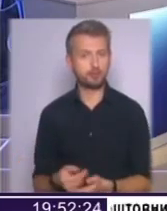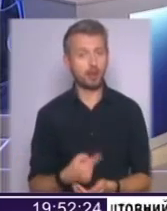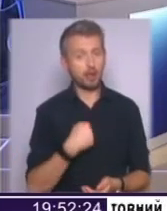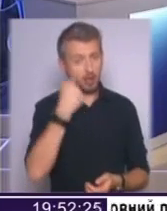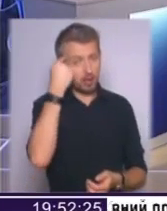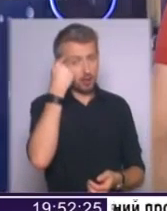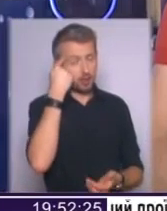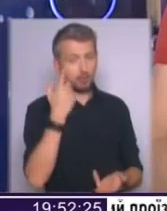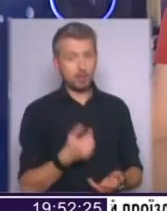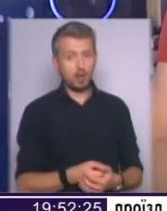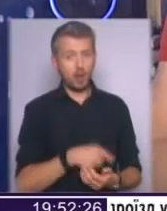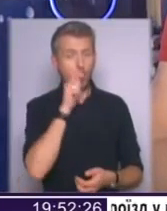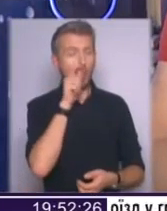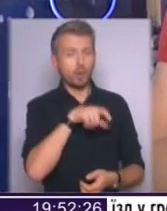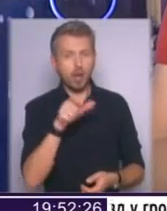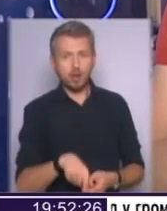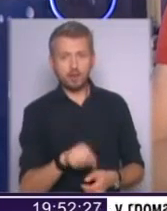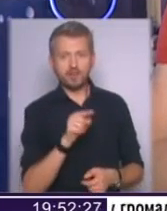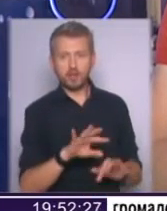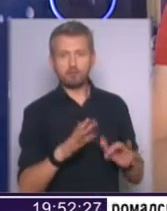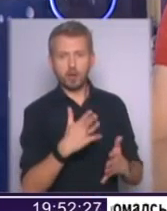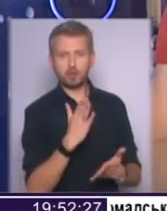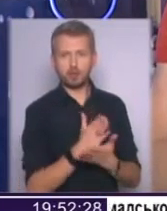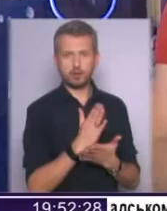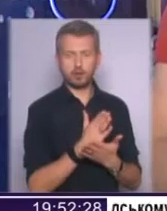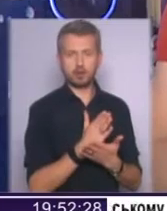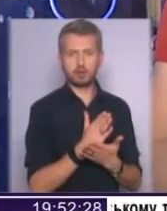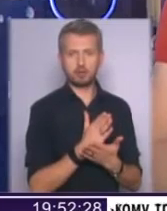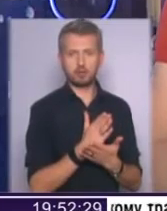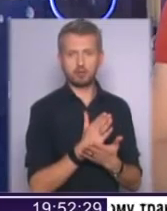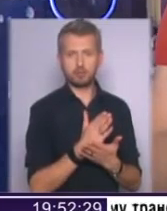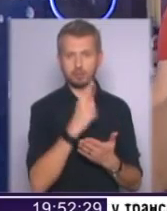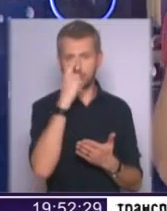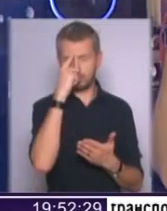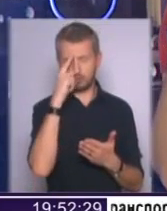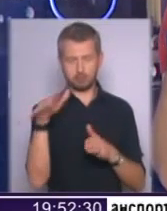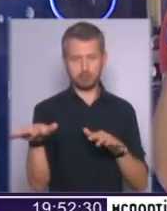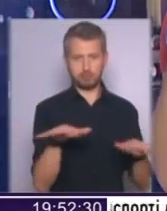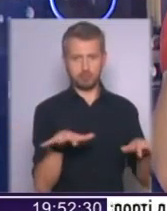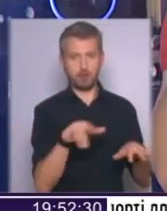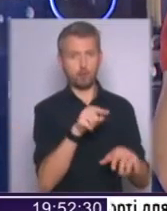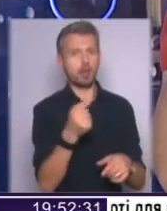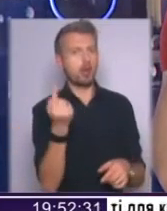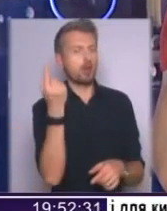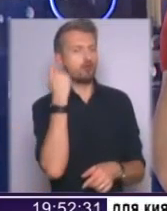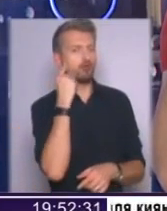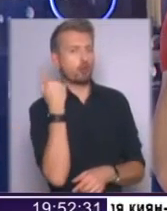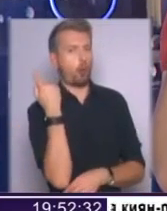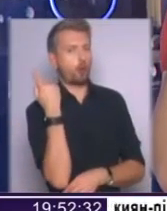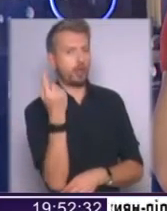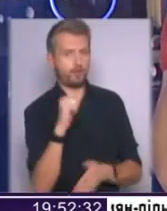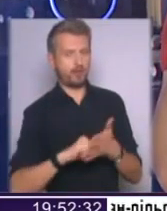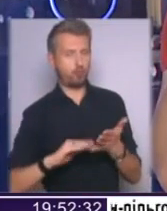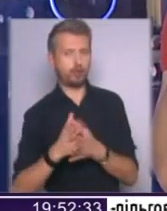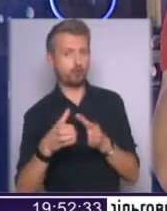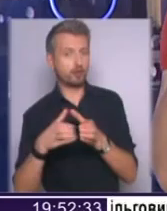все, українці теж в даному випадку є багато в чому дезорієнтовані. Тому що вони чують одне від політичних сил, і